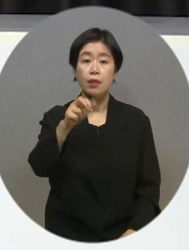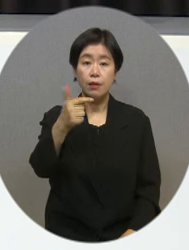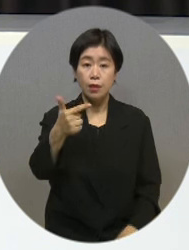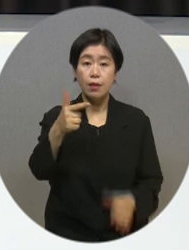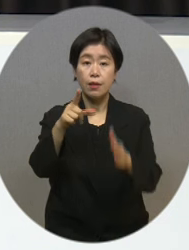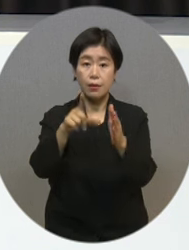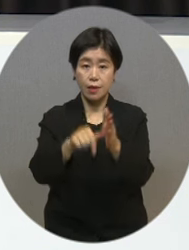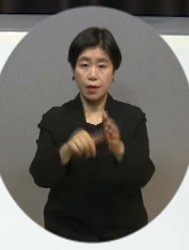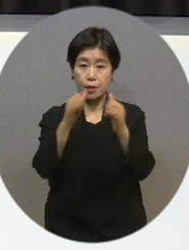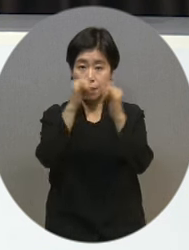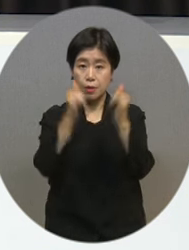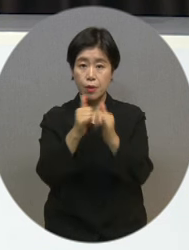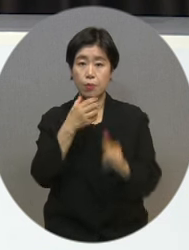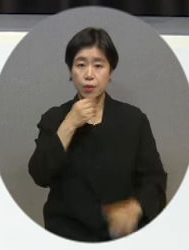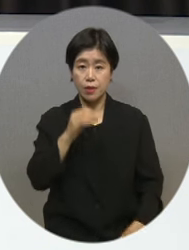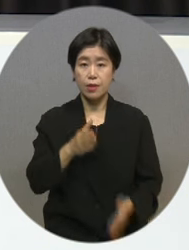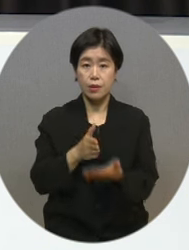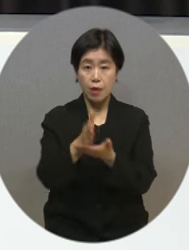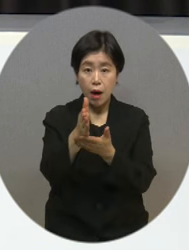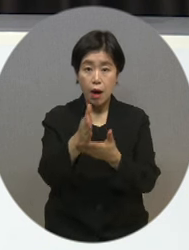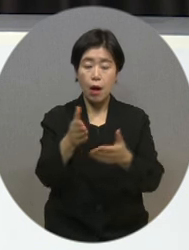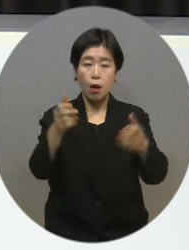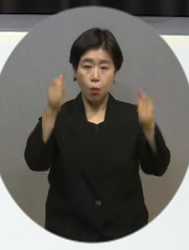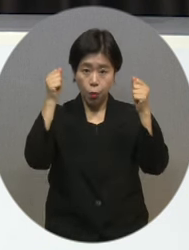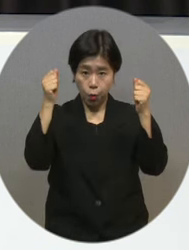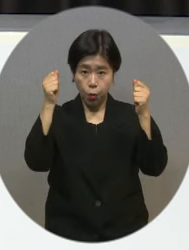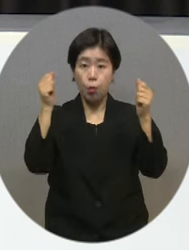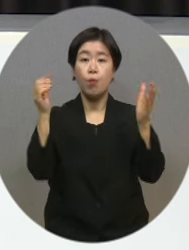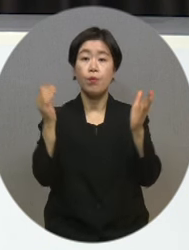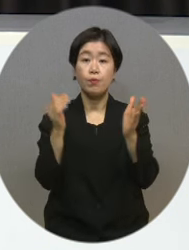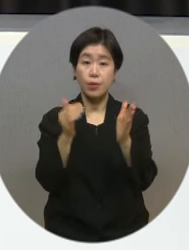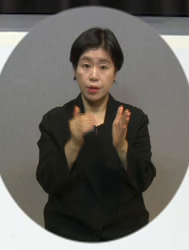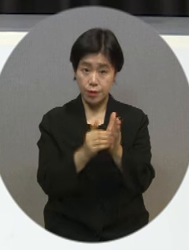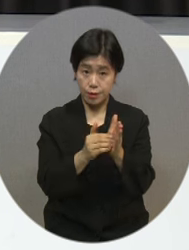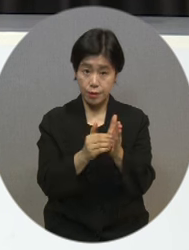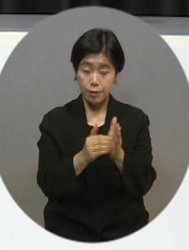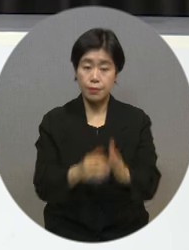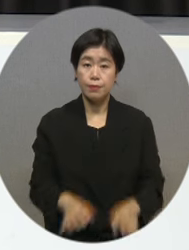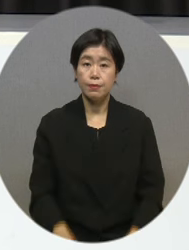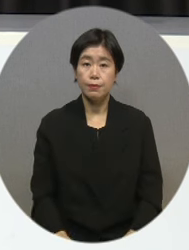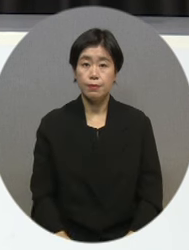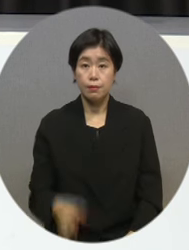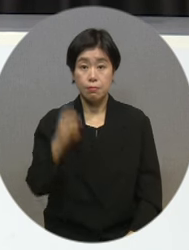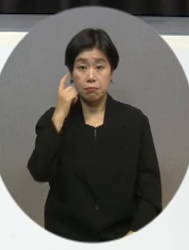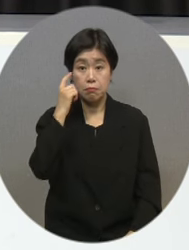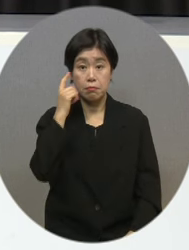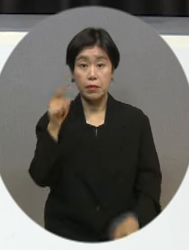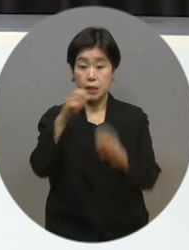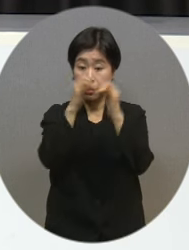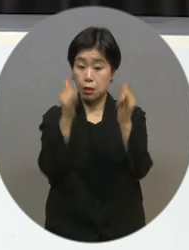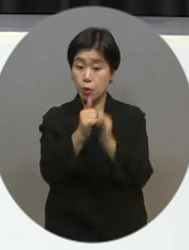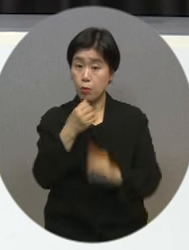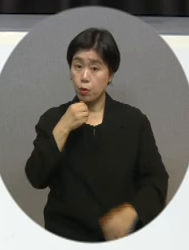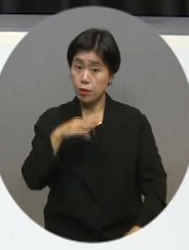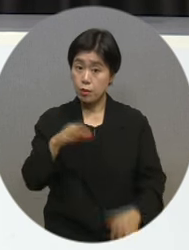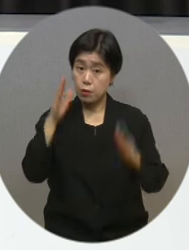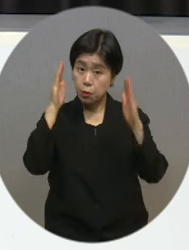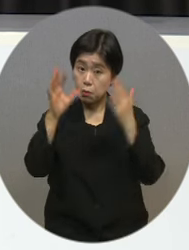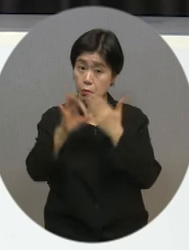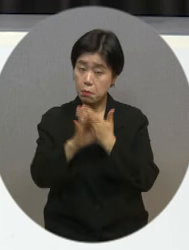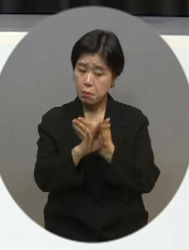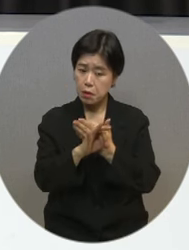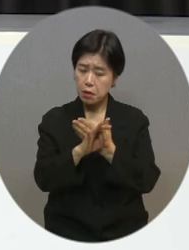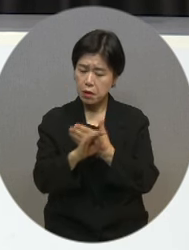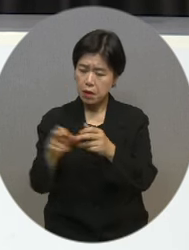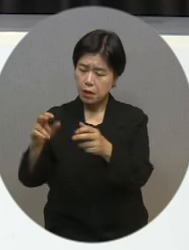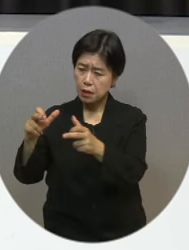하면서 사회복지과를 졸업하면 그래도 장애인 뭔가 할수 있을 예. 거다라고 생각을 했던 거죠. 근데 그때도